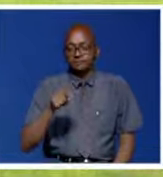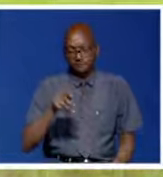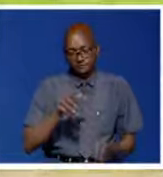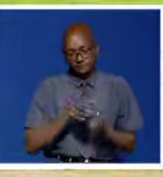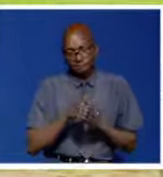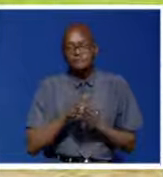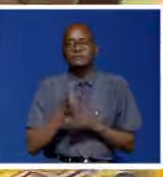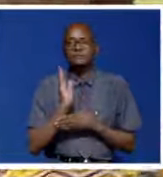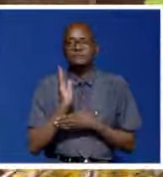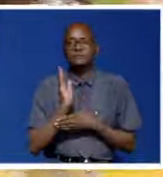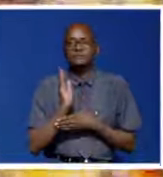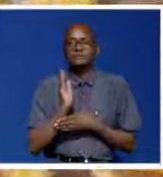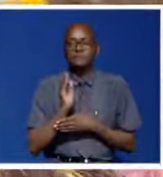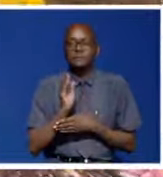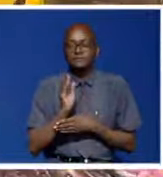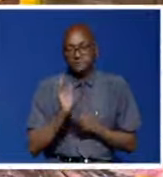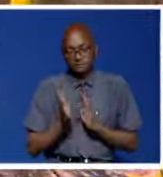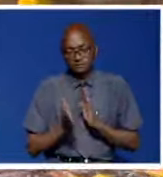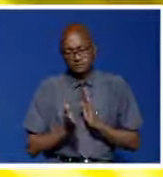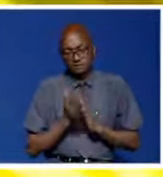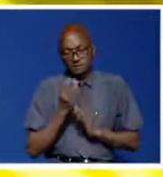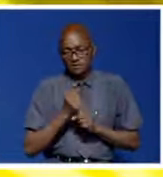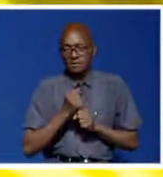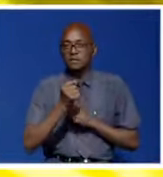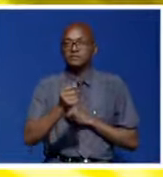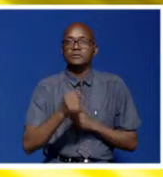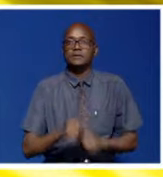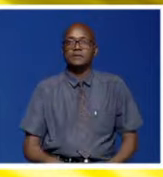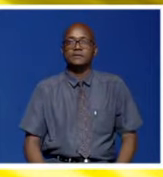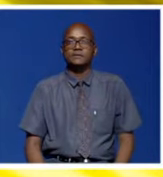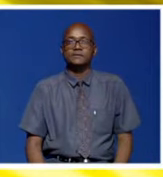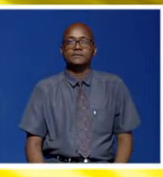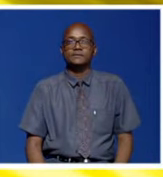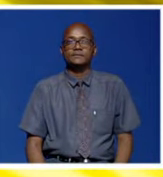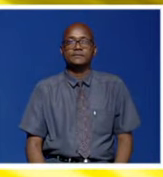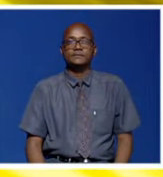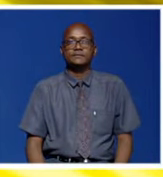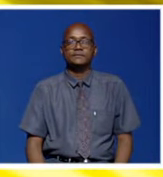ambazo serikali imeshaanza kuzichukua. Waziri Mkuu